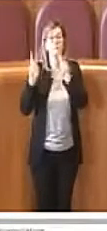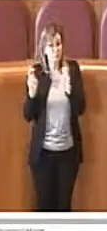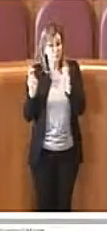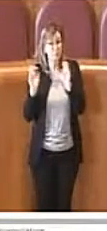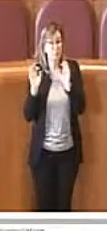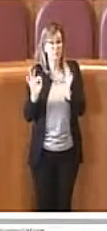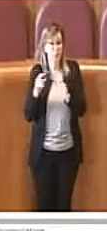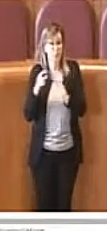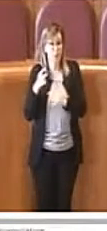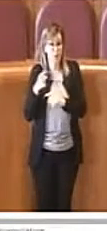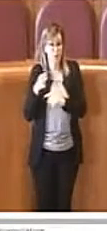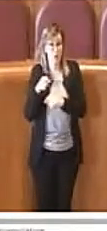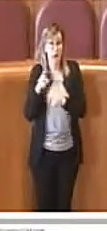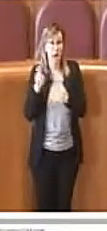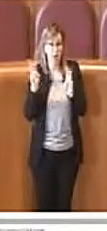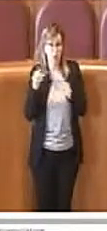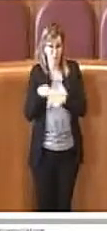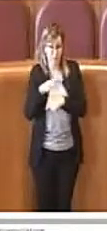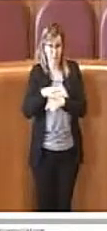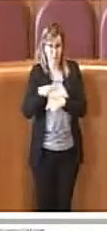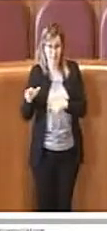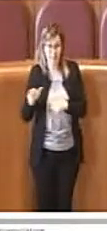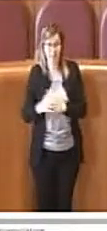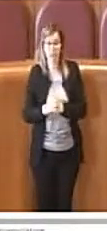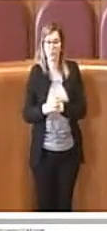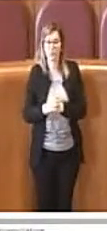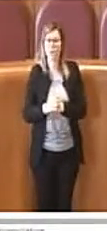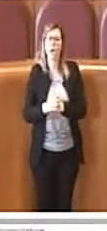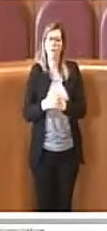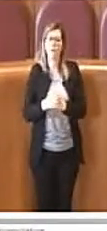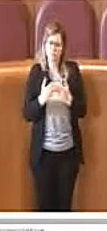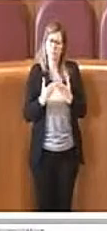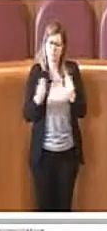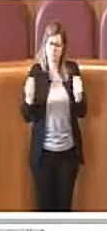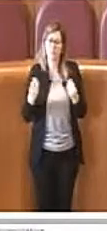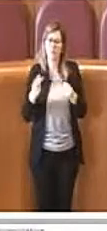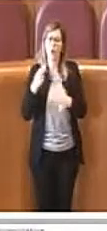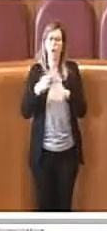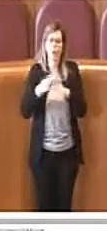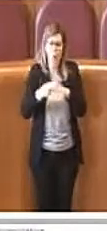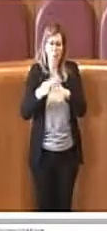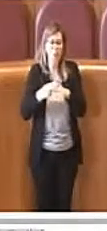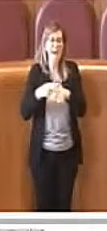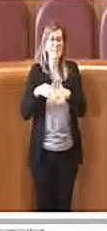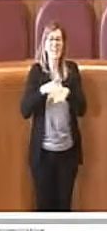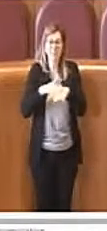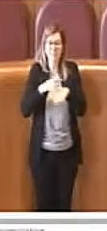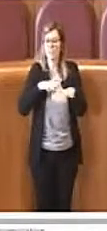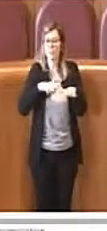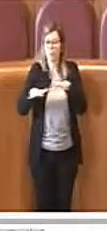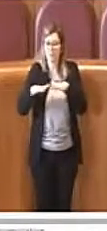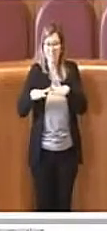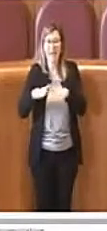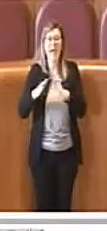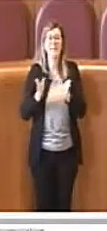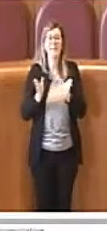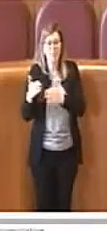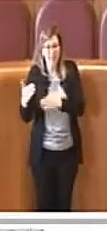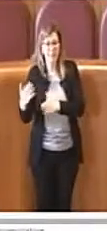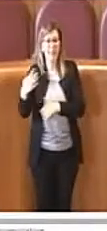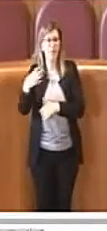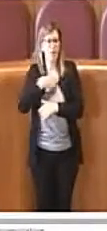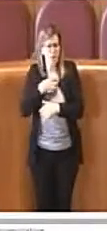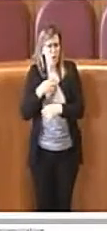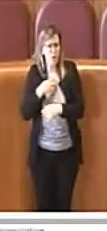questo tema. C'è da dire che nelle analisi che sono state fatte, molto approfondite, con Roma Servizi della Mobilità, il Dipartimento,